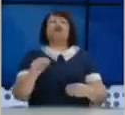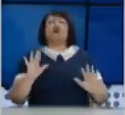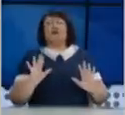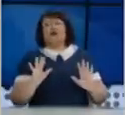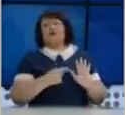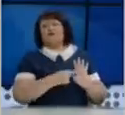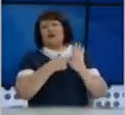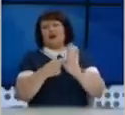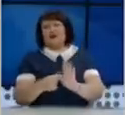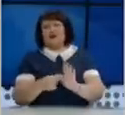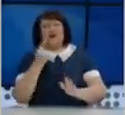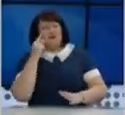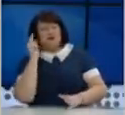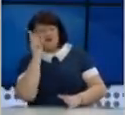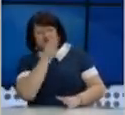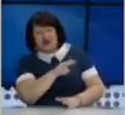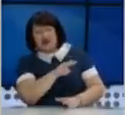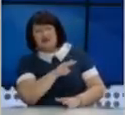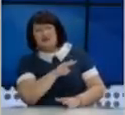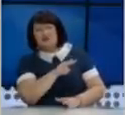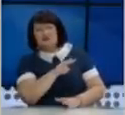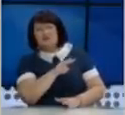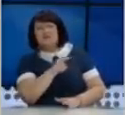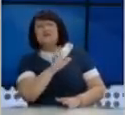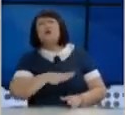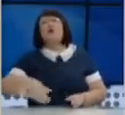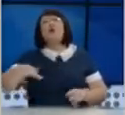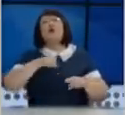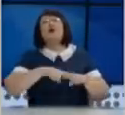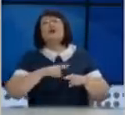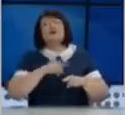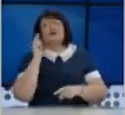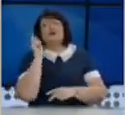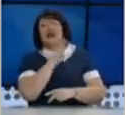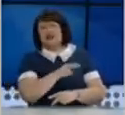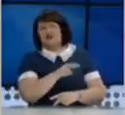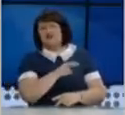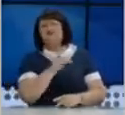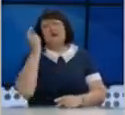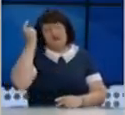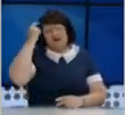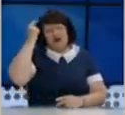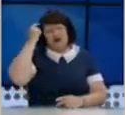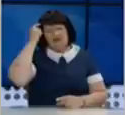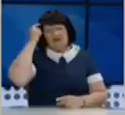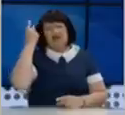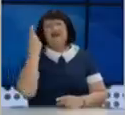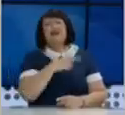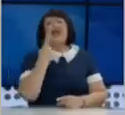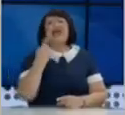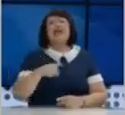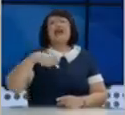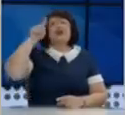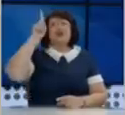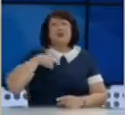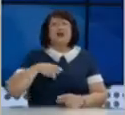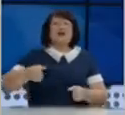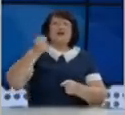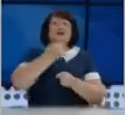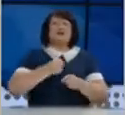ότι στην περίπτωσή σας κάθε Ελληνίδα και κάθε Έλληνας καταλαβαίνει ότι οι δικές σας πρώτες 100